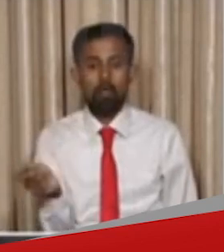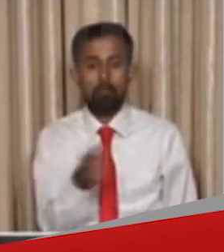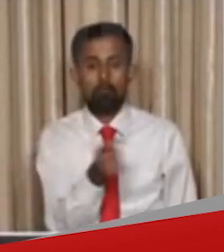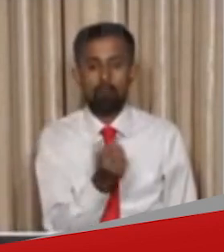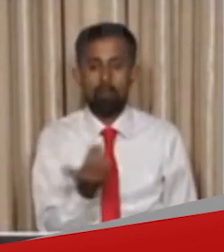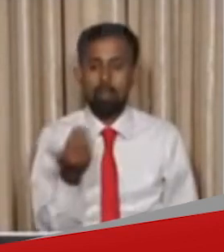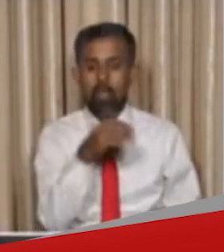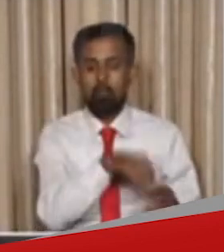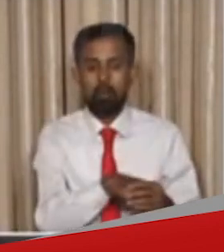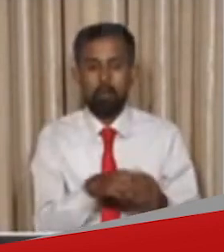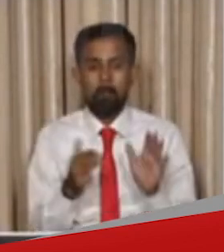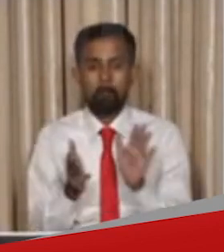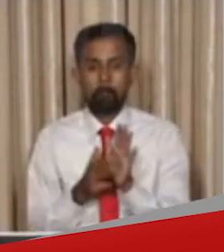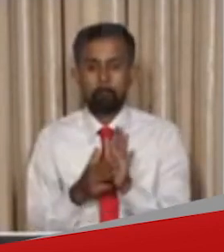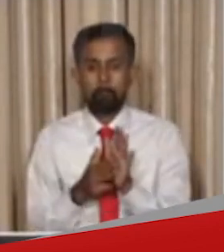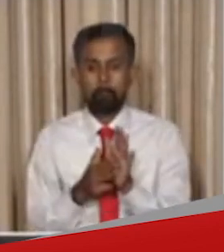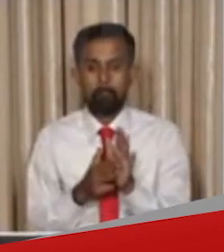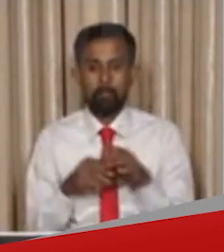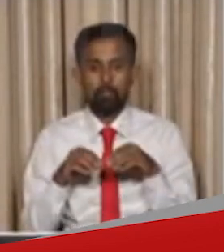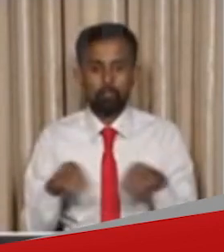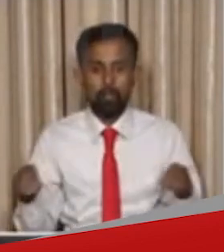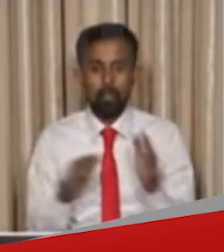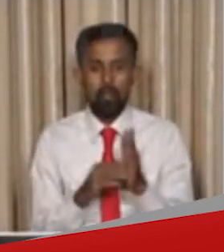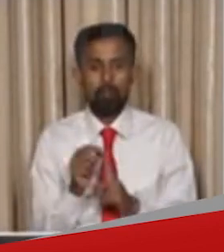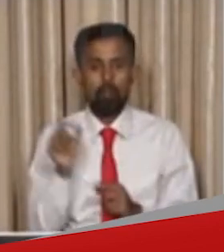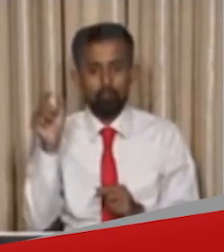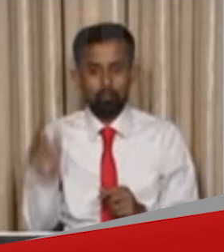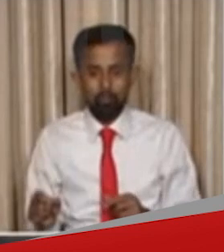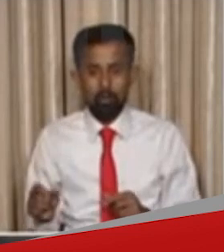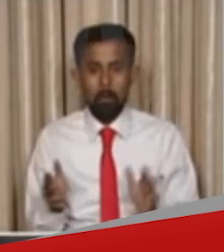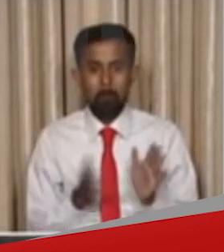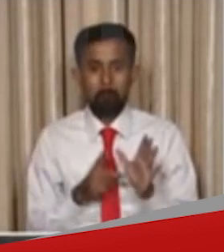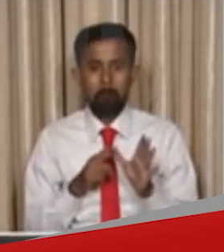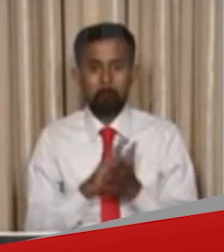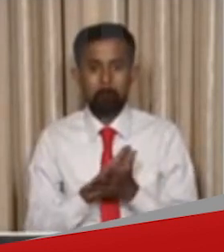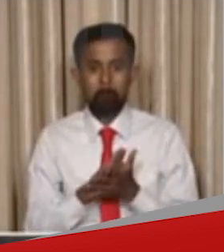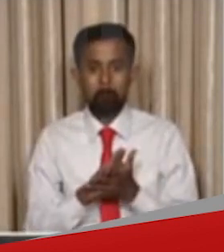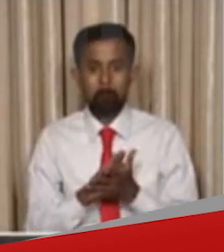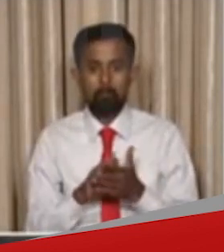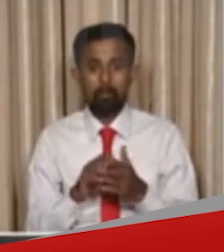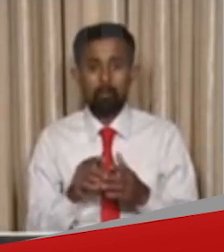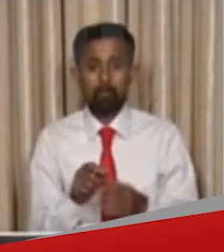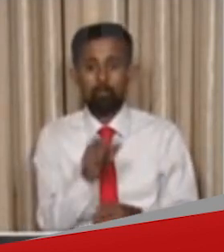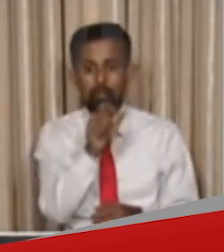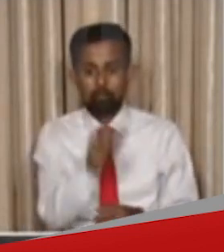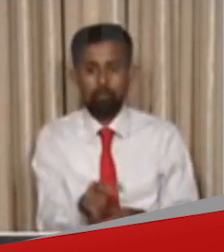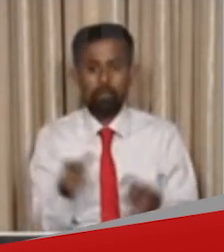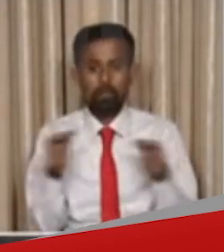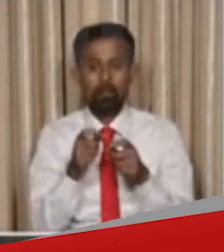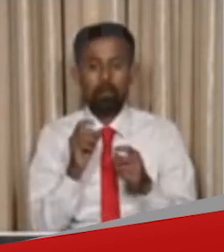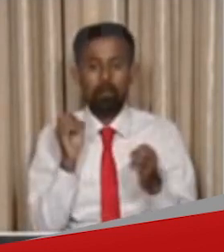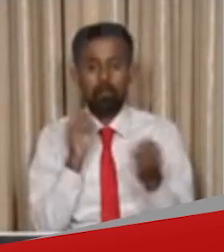බැහැලා මහින්දානන්ද අලුත්ගමගේ කියන කෘෂිකර්ම ඇමතිවරයා මහින්දානන්ද අලුත්ගමගේ කියලා ගොවියෙක් එක්ක කතා කරන හැටි අපි